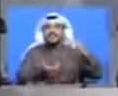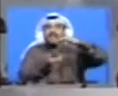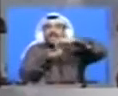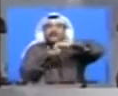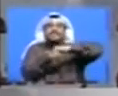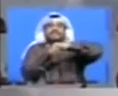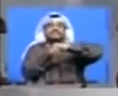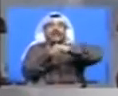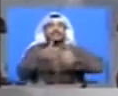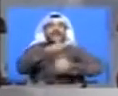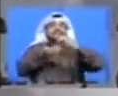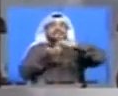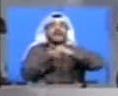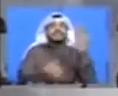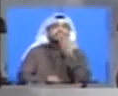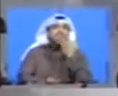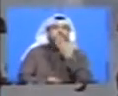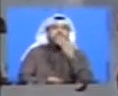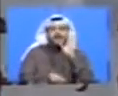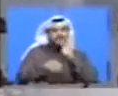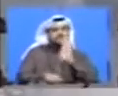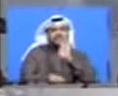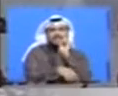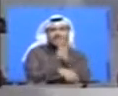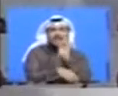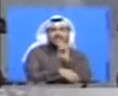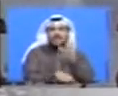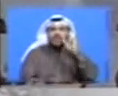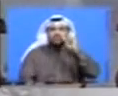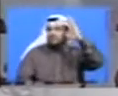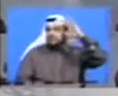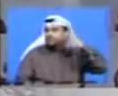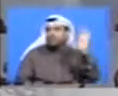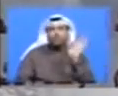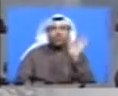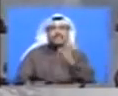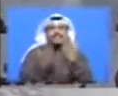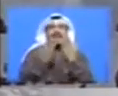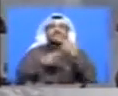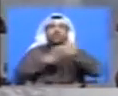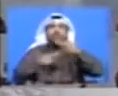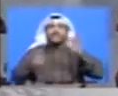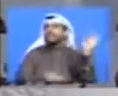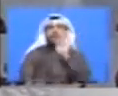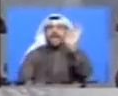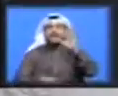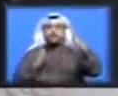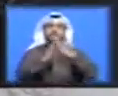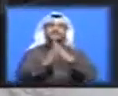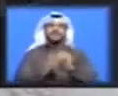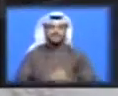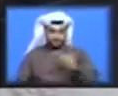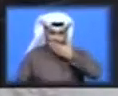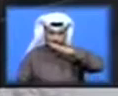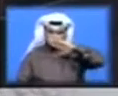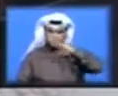لله أدى ما هو عليه. واليوم أيضا نتشرف كاتحاد طلبة أن نكرمه على كل ما قام به من جهود طيبة يشكر عليها. الحمد لله